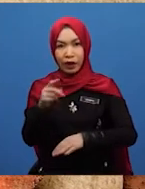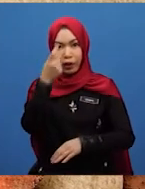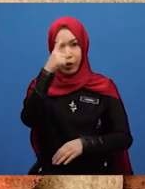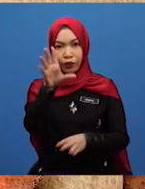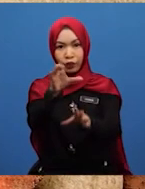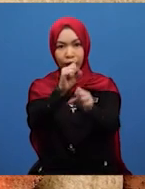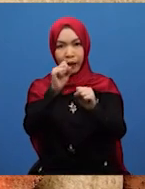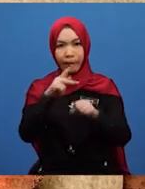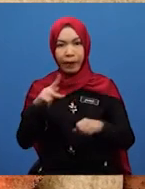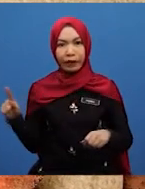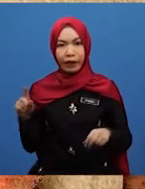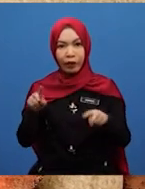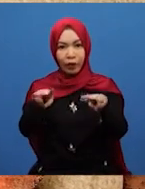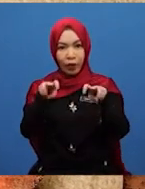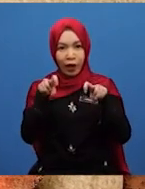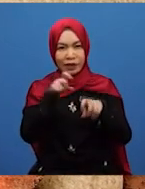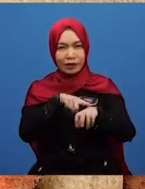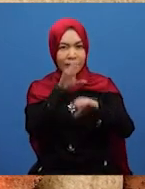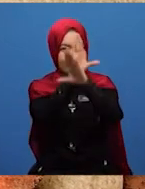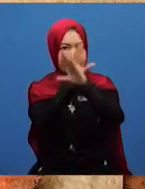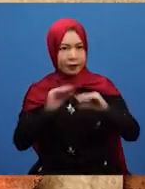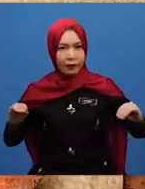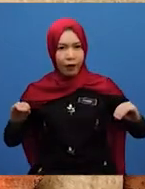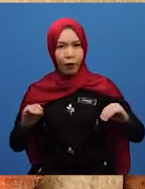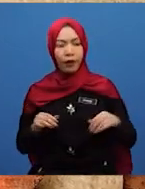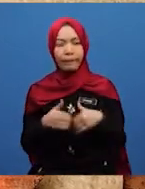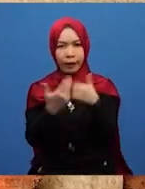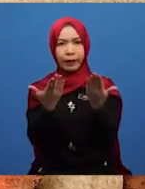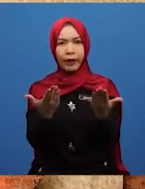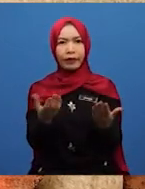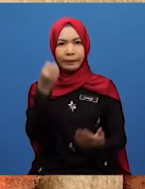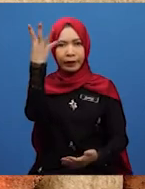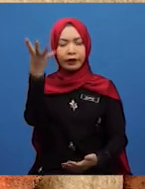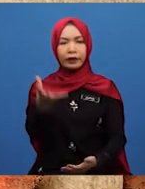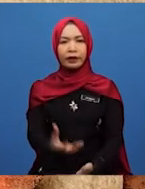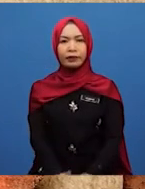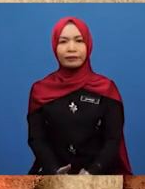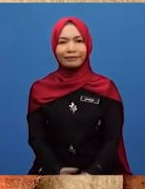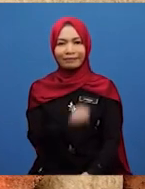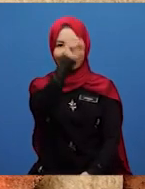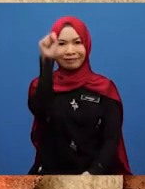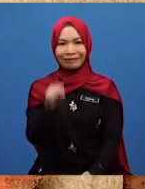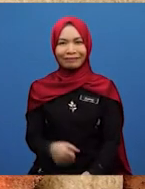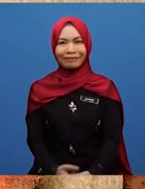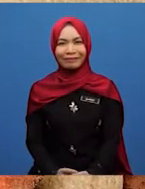seperti yang telah cikgu terangkan di awal tadi dalam masa 5 saat dari sekarang.